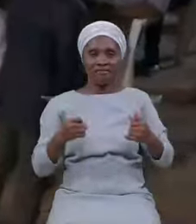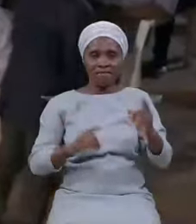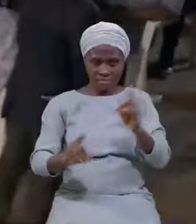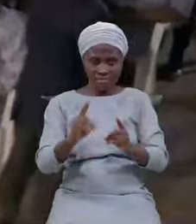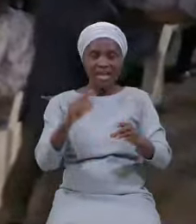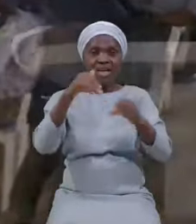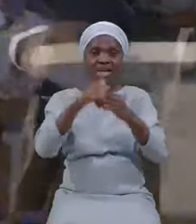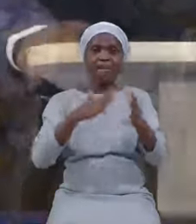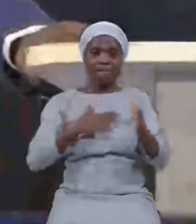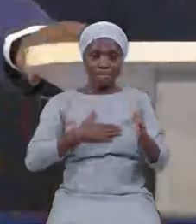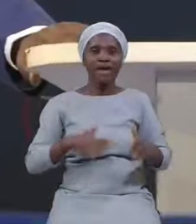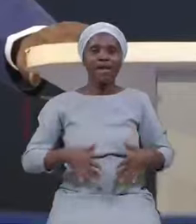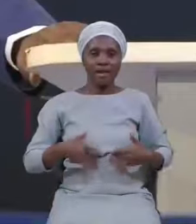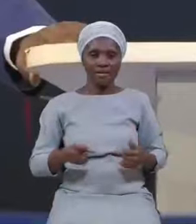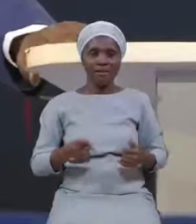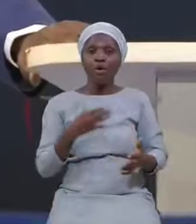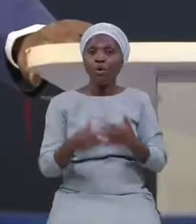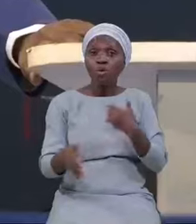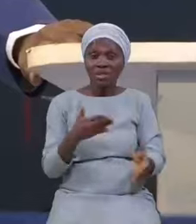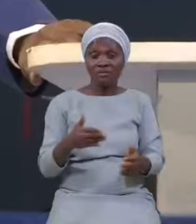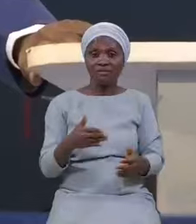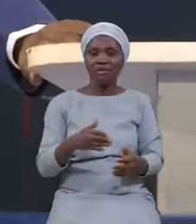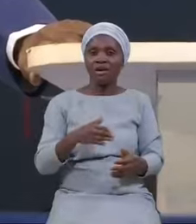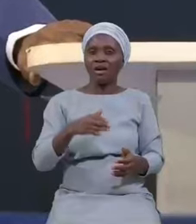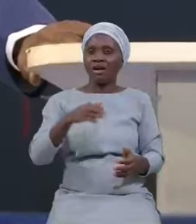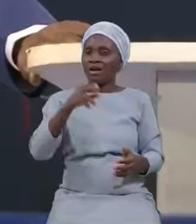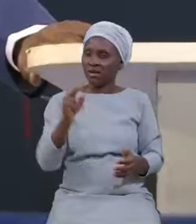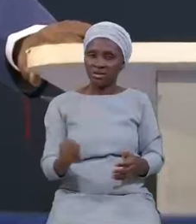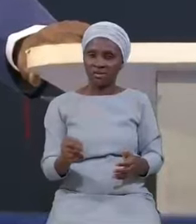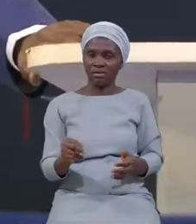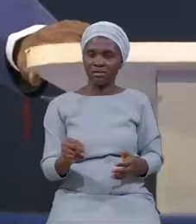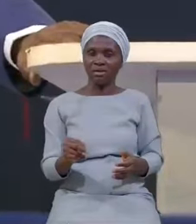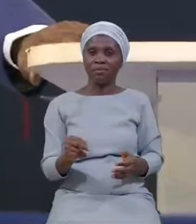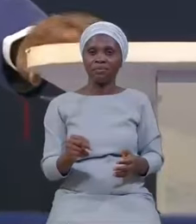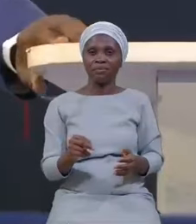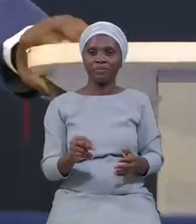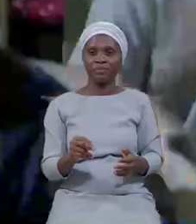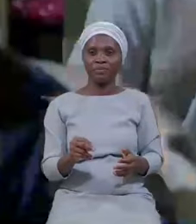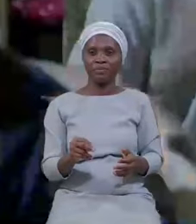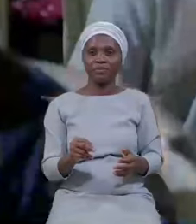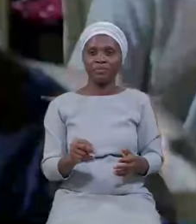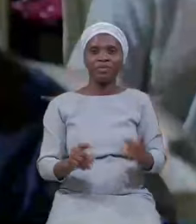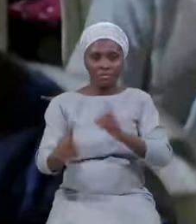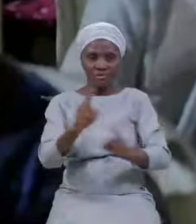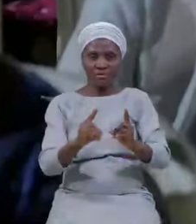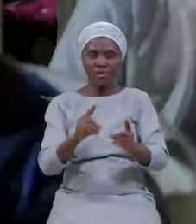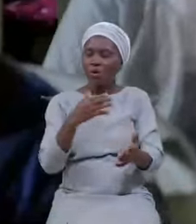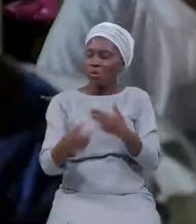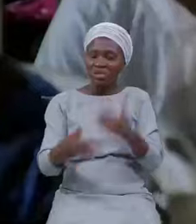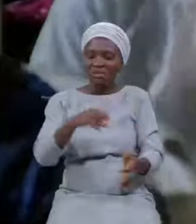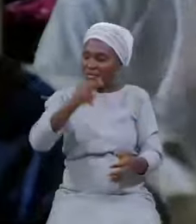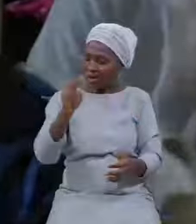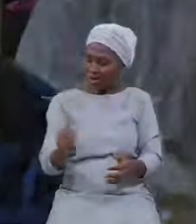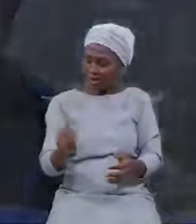tous les besoins de ta vie, répète-le, tout ce qui doit être fait aujourd'hui sera